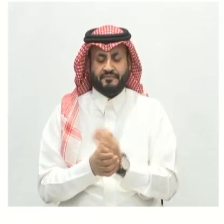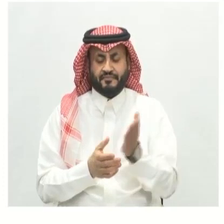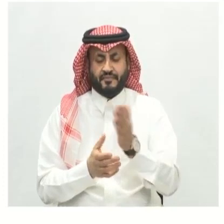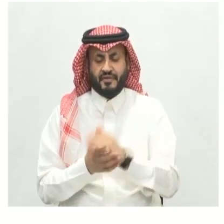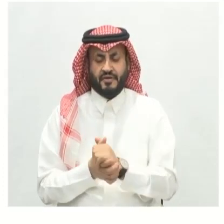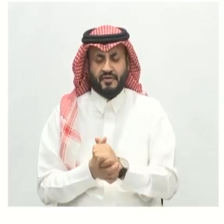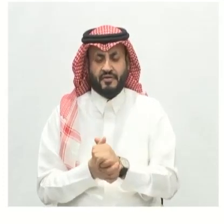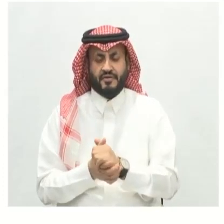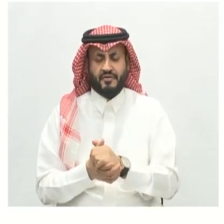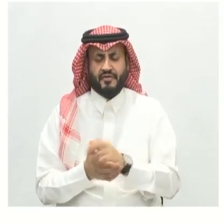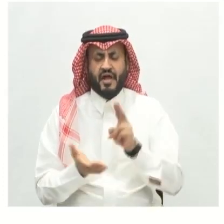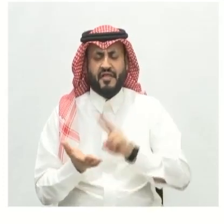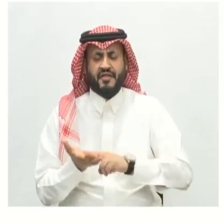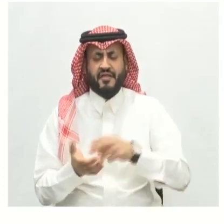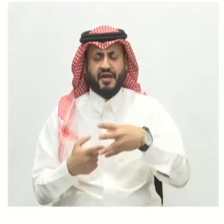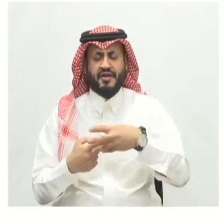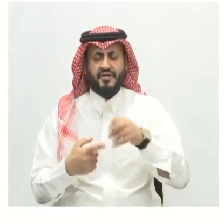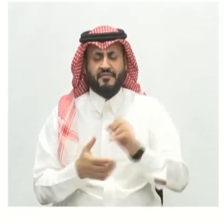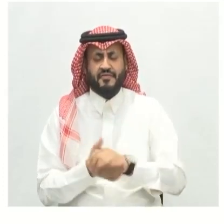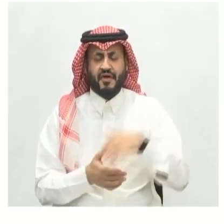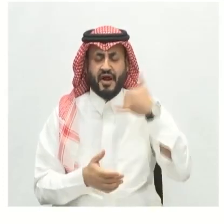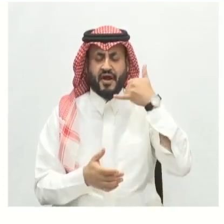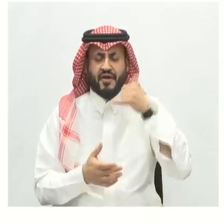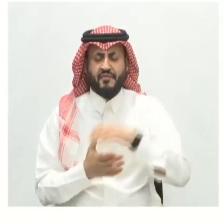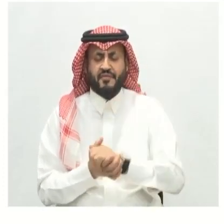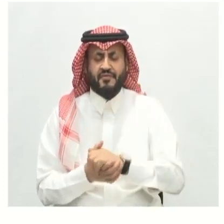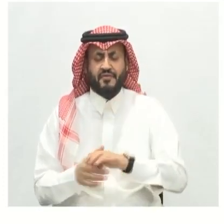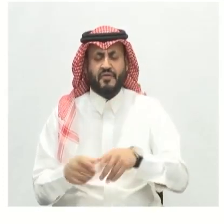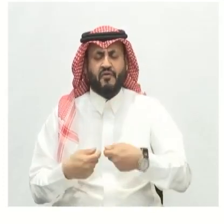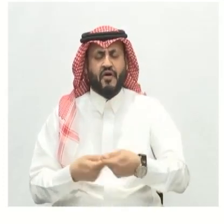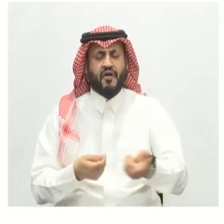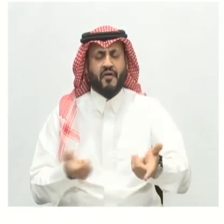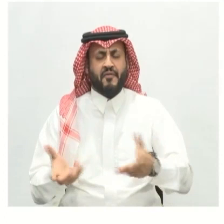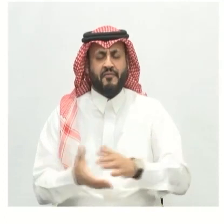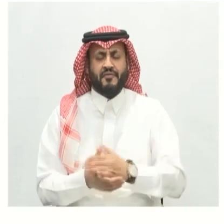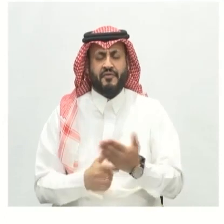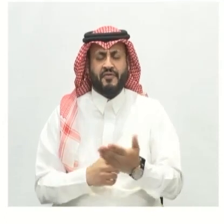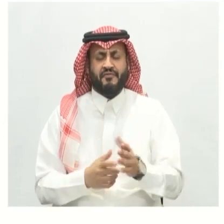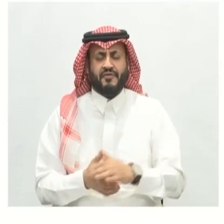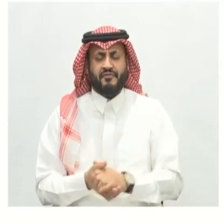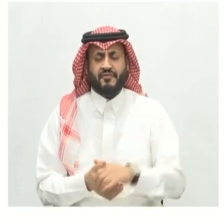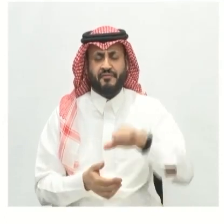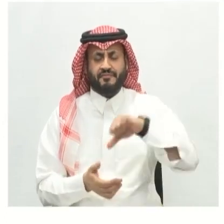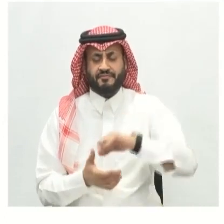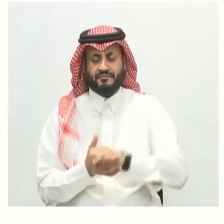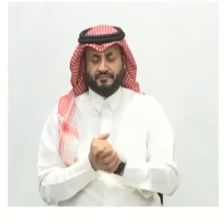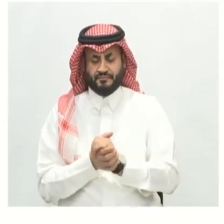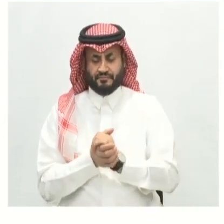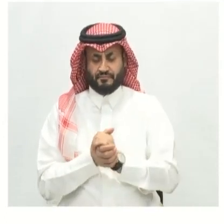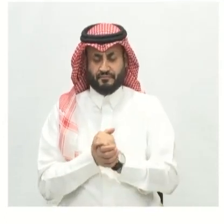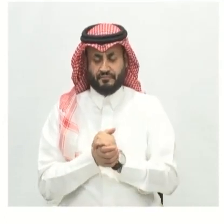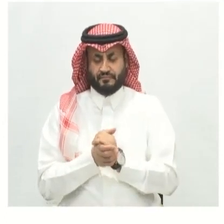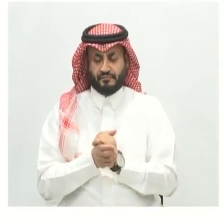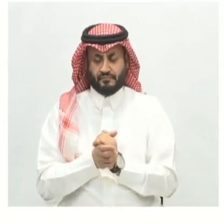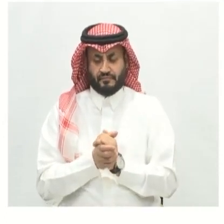التاثير السلبي لوسائل التواصل الاجتماعي وما تنشره من رسائل مخالفه للدين وضاره